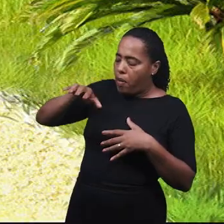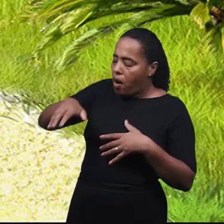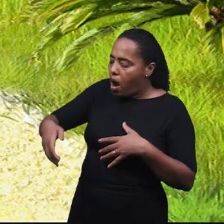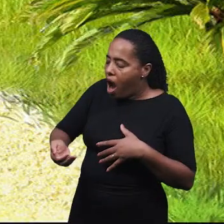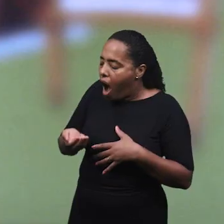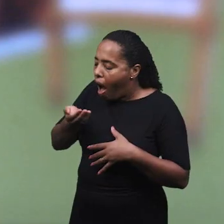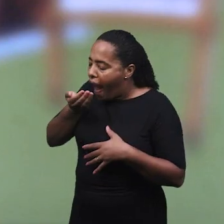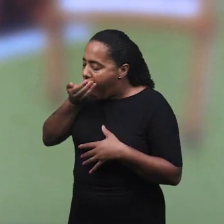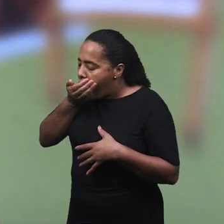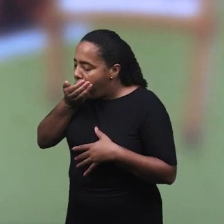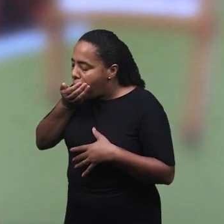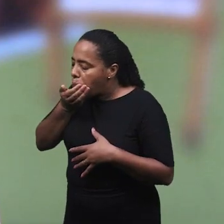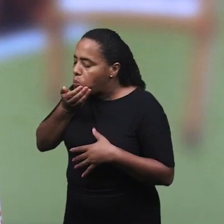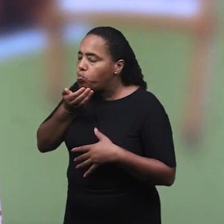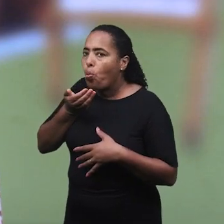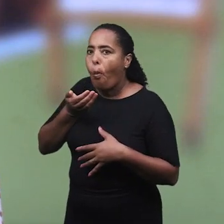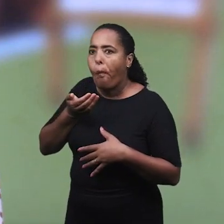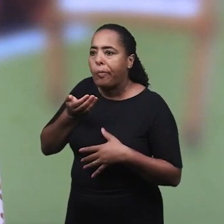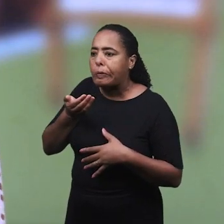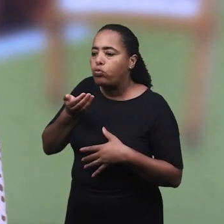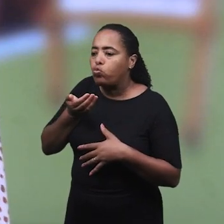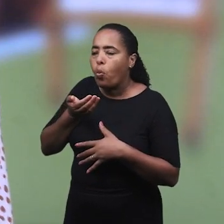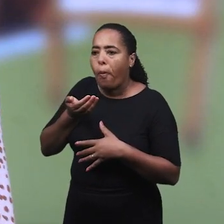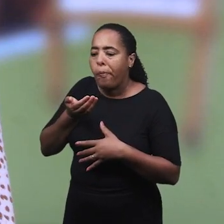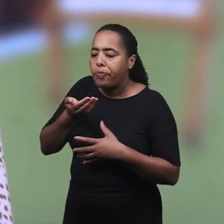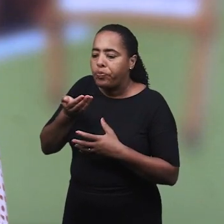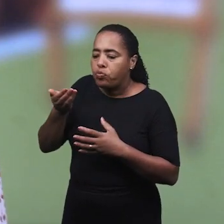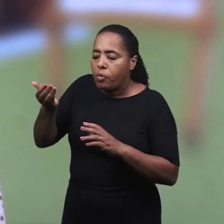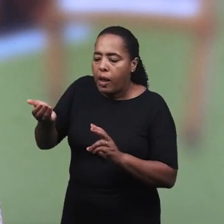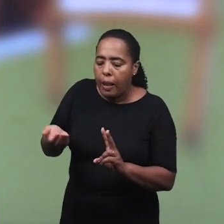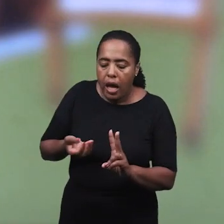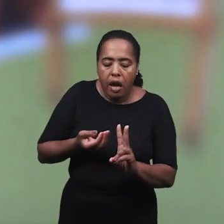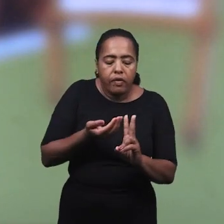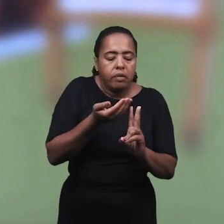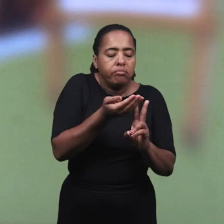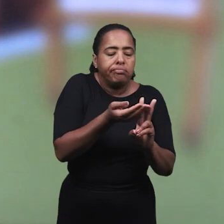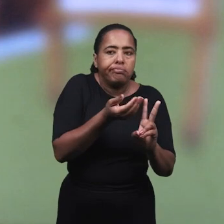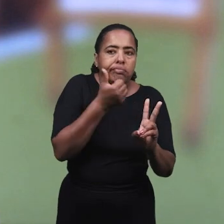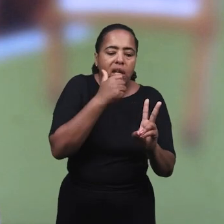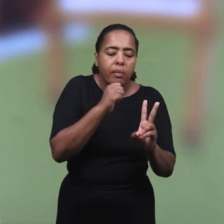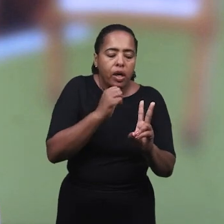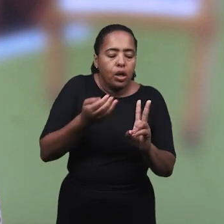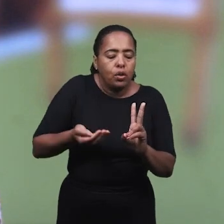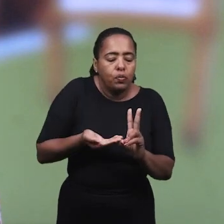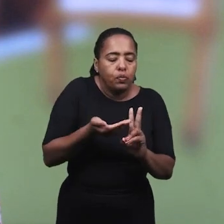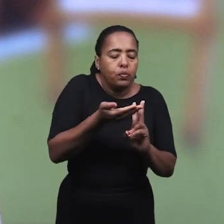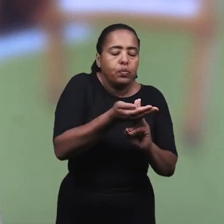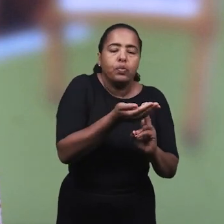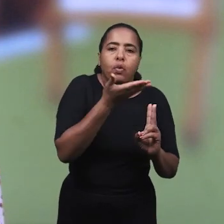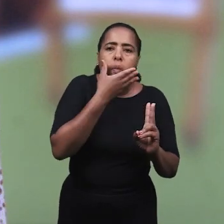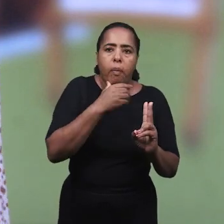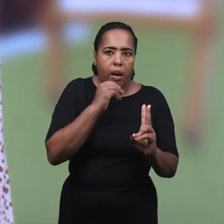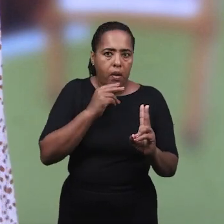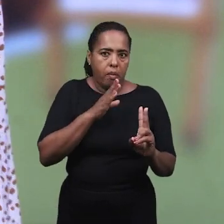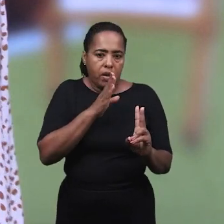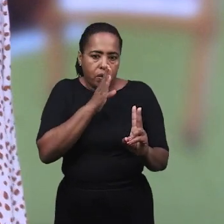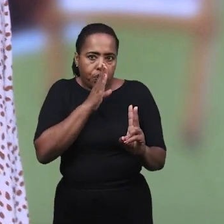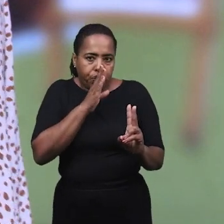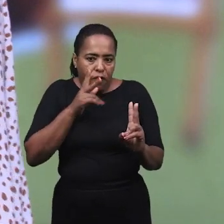miel, mange du miel et donne le miel à ses parents aussi. Mais il ne raconte pas d'où il a pris ce